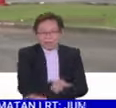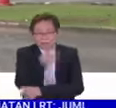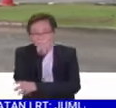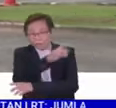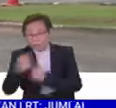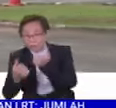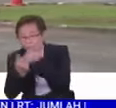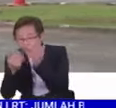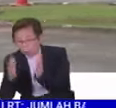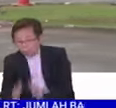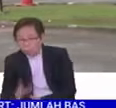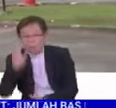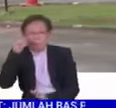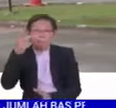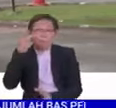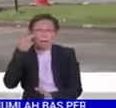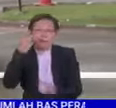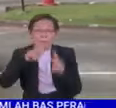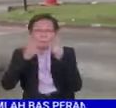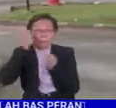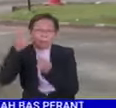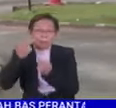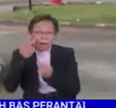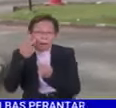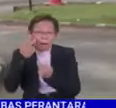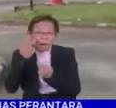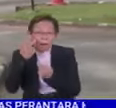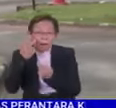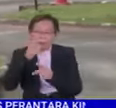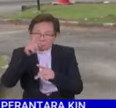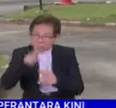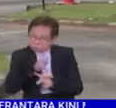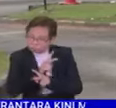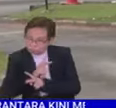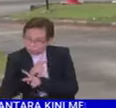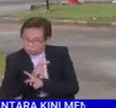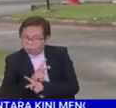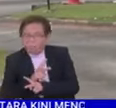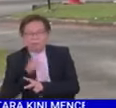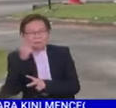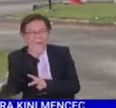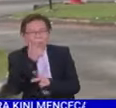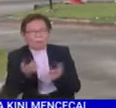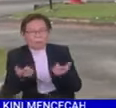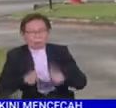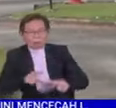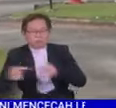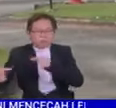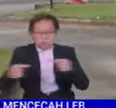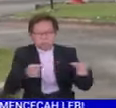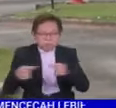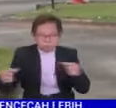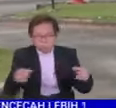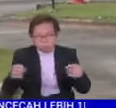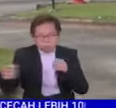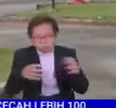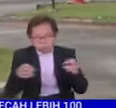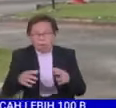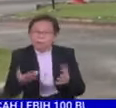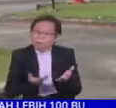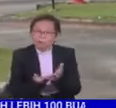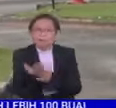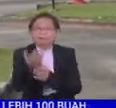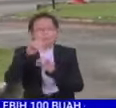penyokong parti politik yang bertanding haruslah berkempen secara berhemah bagi mengelakkan dari berlakunya ketegangan. Ini secara tidak